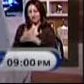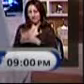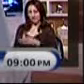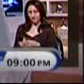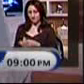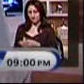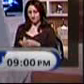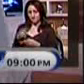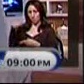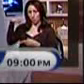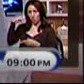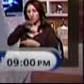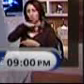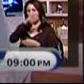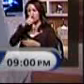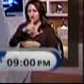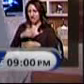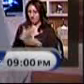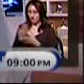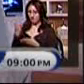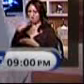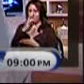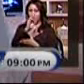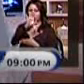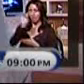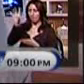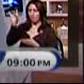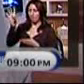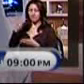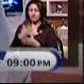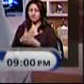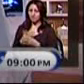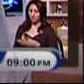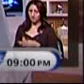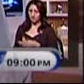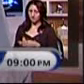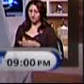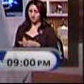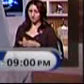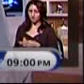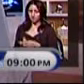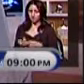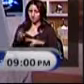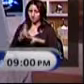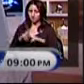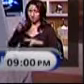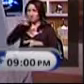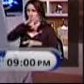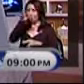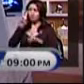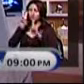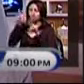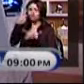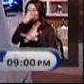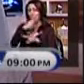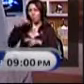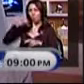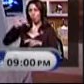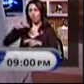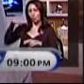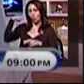شايلها واخد بالك؟ وبعدين اصل انت لما تشيل فنانه كبيره زي ايناس عبدايم دي انت اللي شكلك وحش، يعني ما